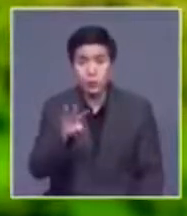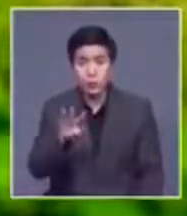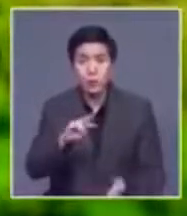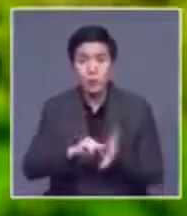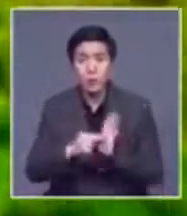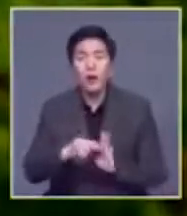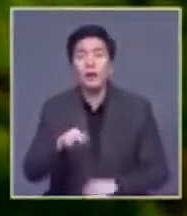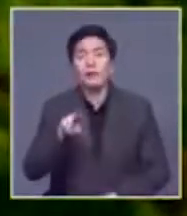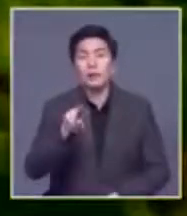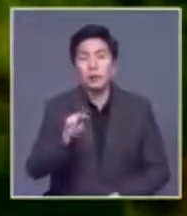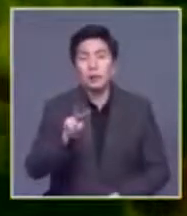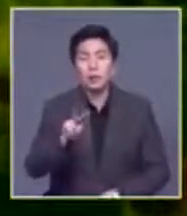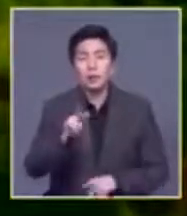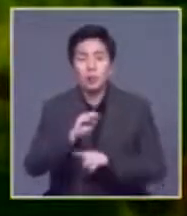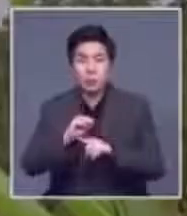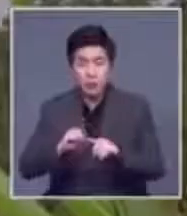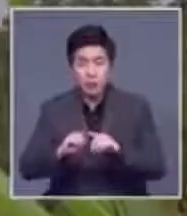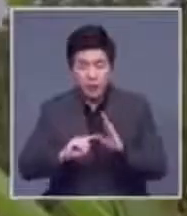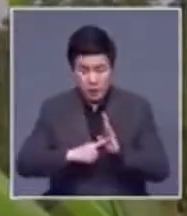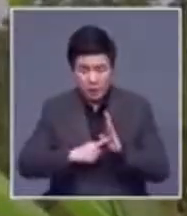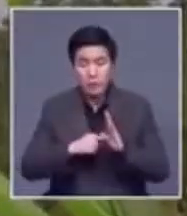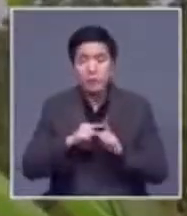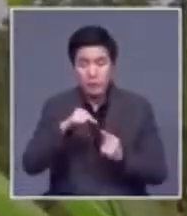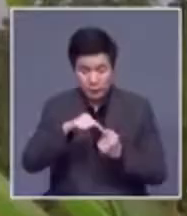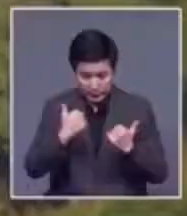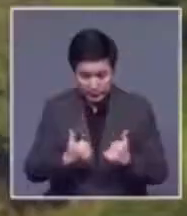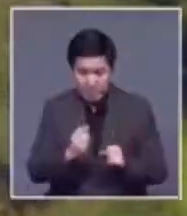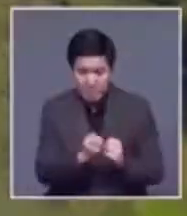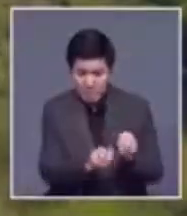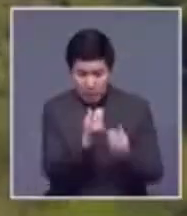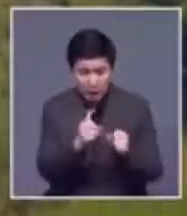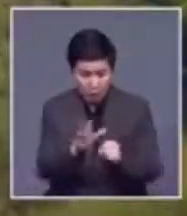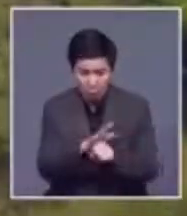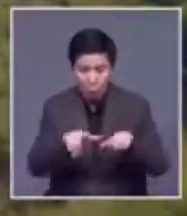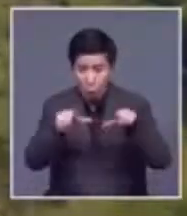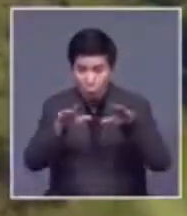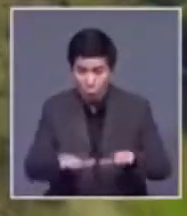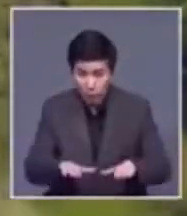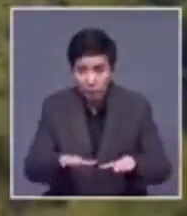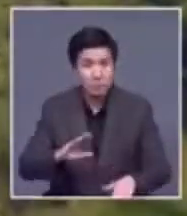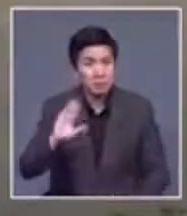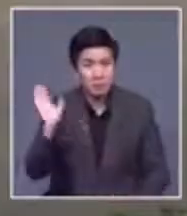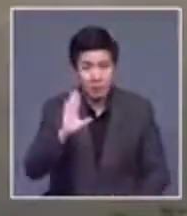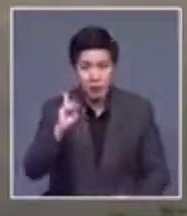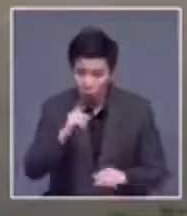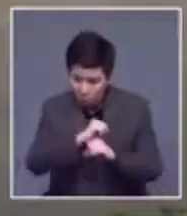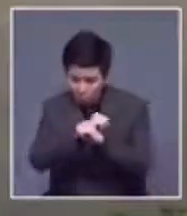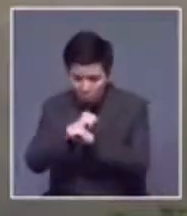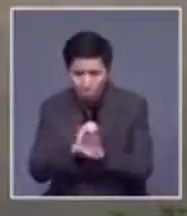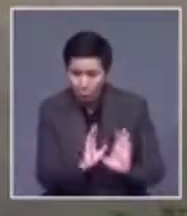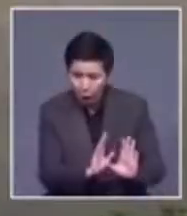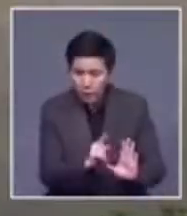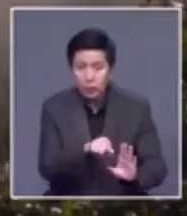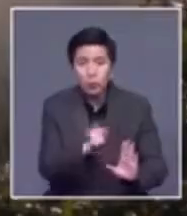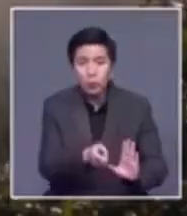น 32% นั้นการปฏิรูปจากวันนี้เราก็คือป่าไม้ที่สมบูรณ์วันนี้จะต้องไม่ลดลงจากเดิมต้องปกป้องอย่างเข้มข้